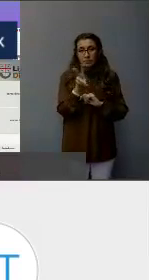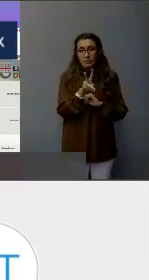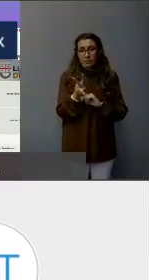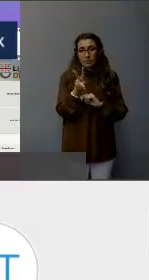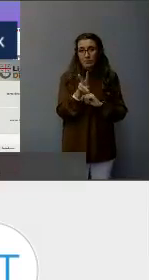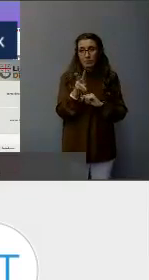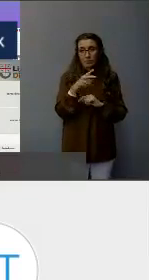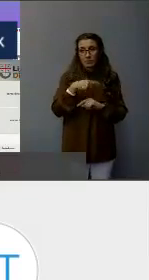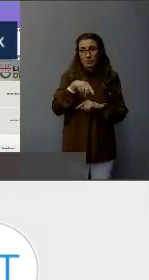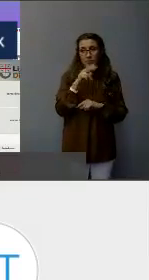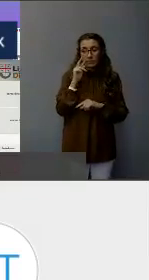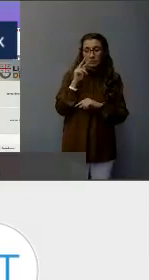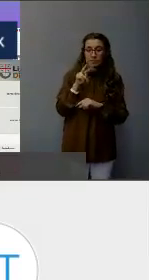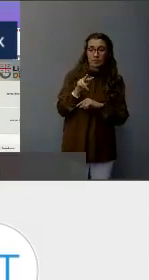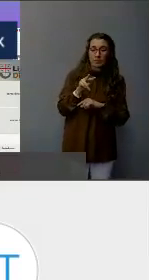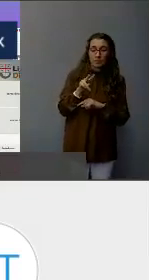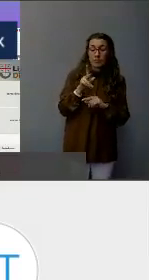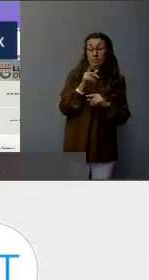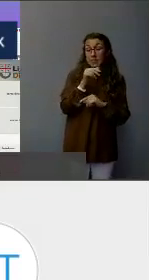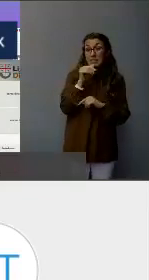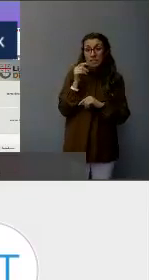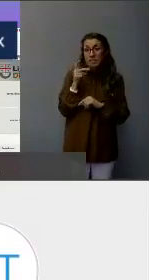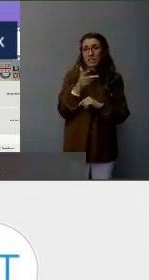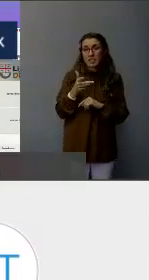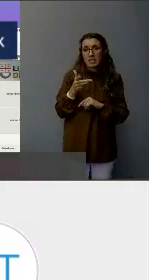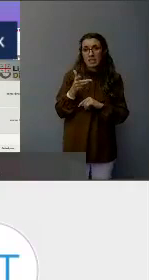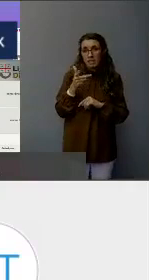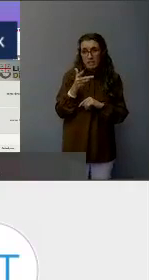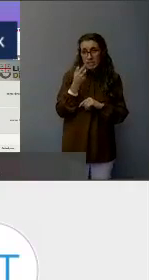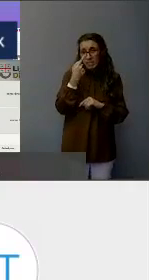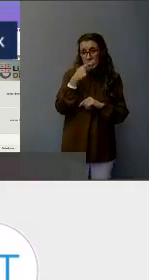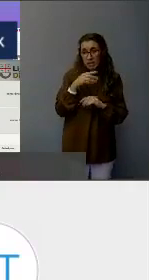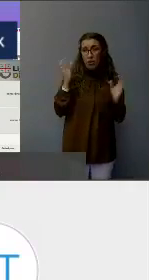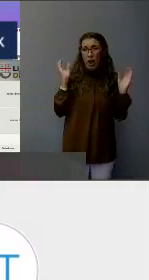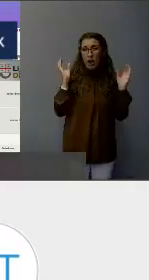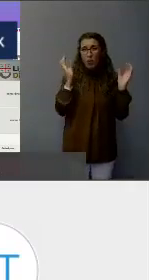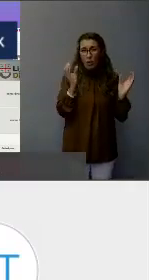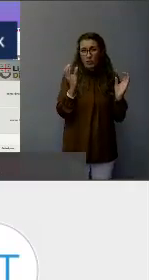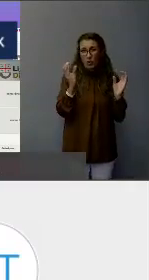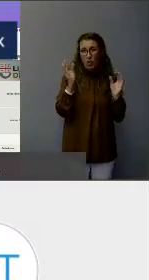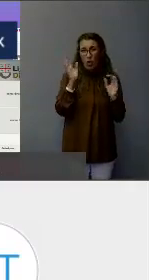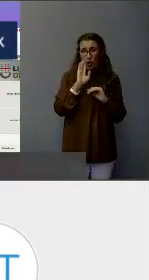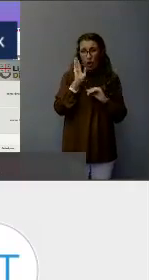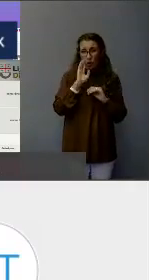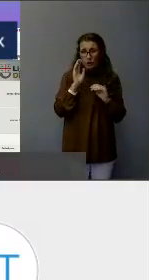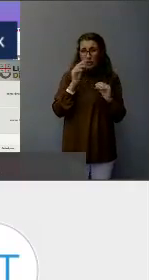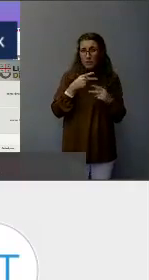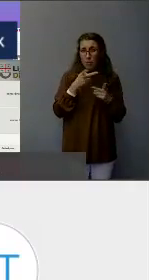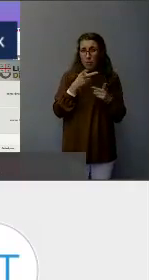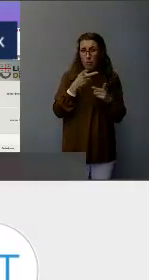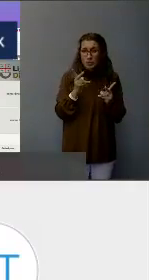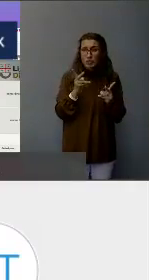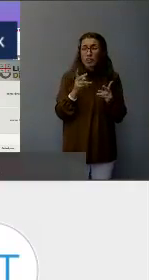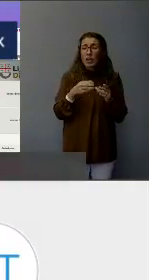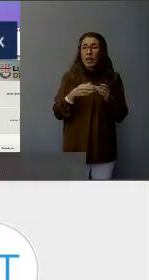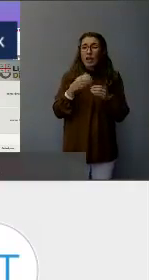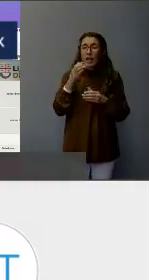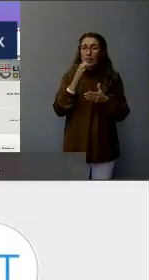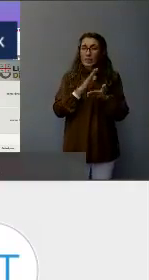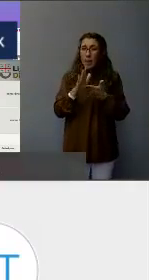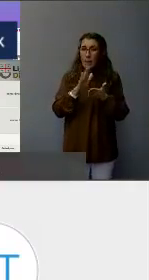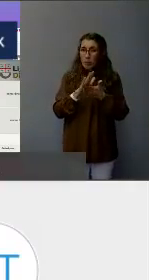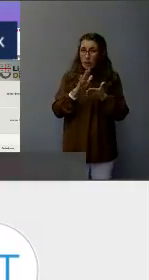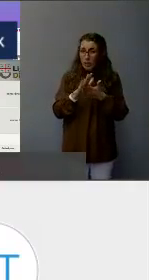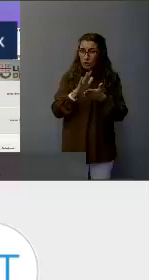vedere avrebbe bisogno di servizi e poco edotti pubblici fognature il depuratore di cava lupara che sono